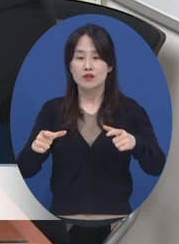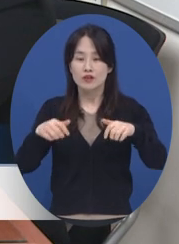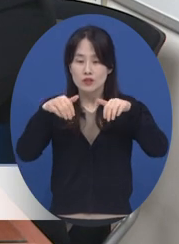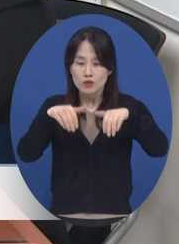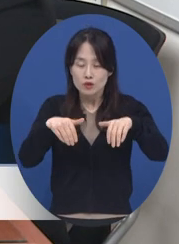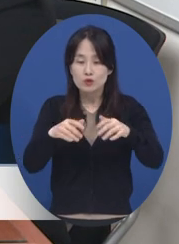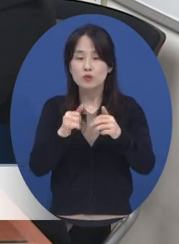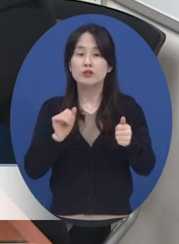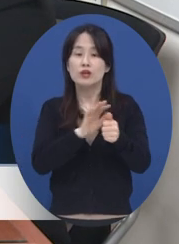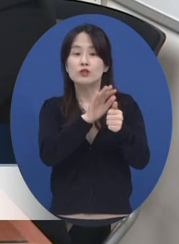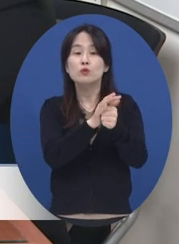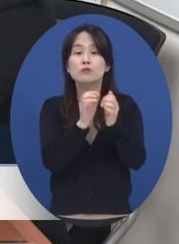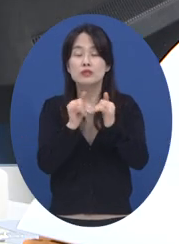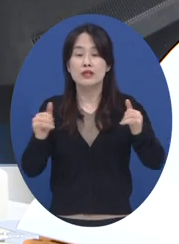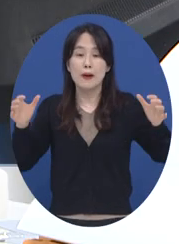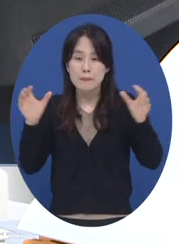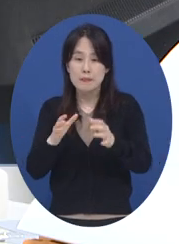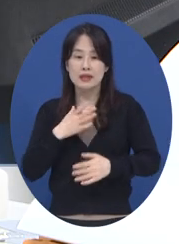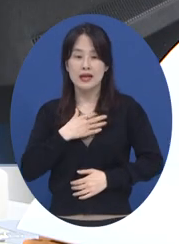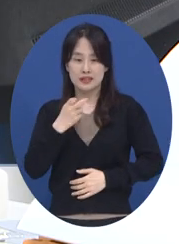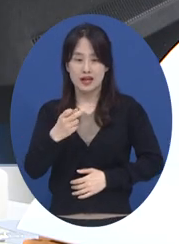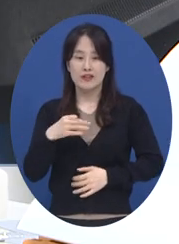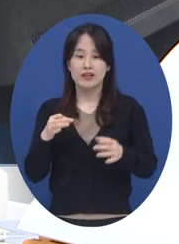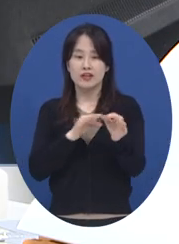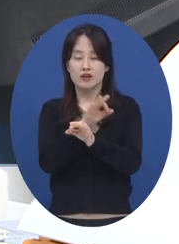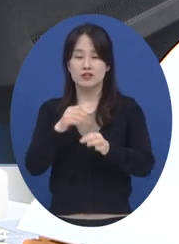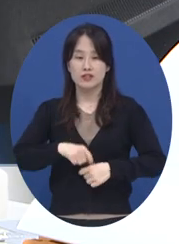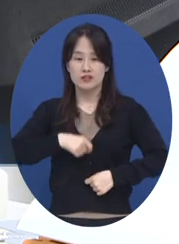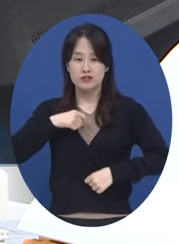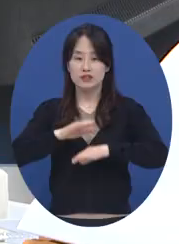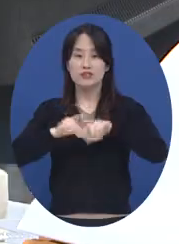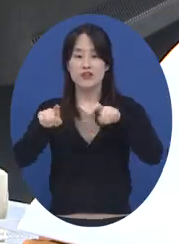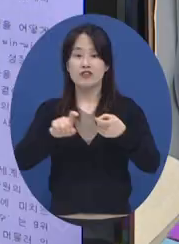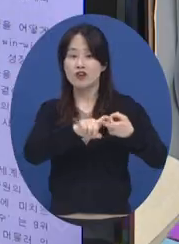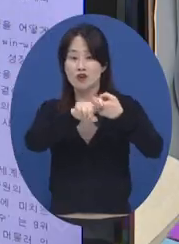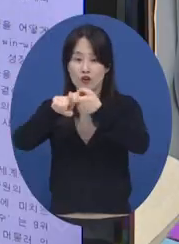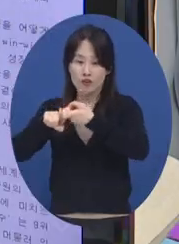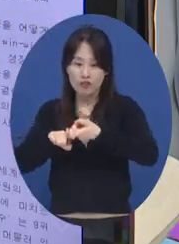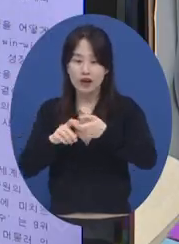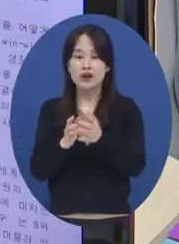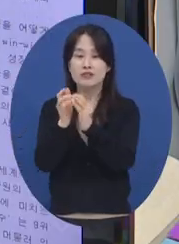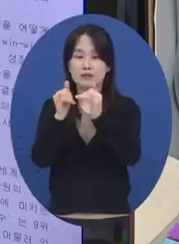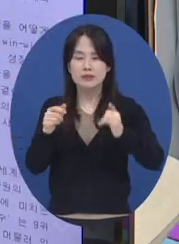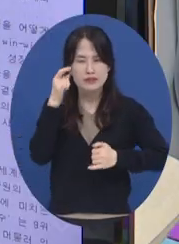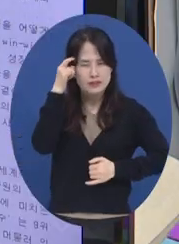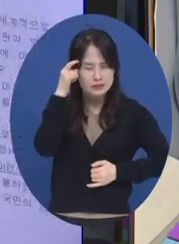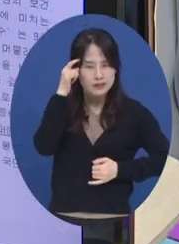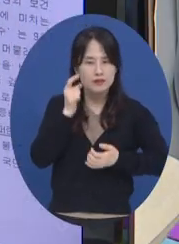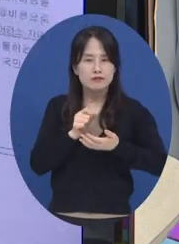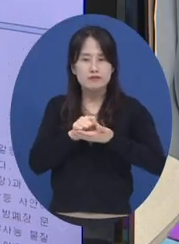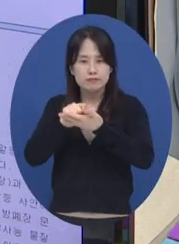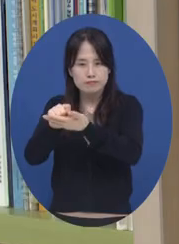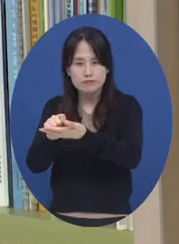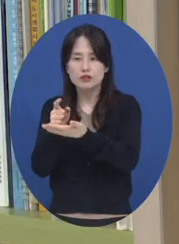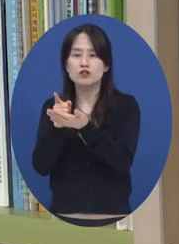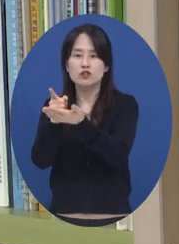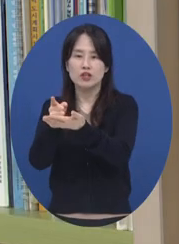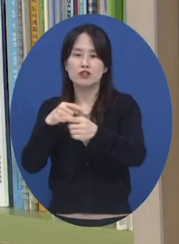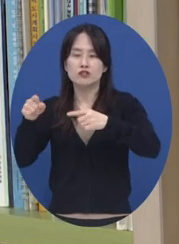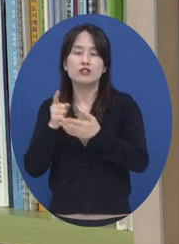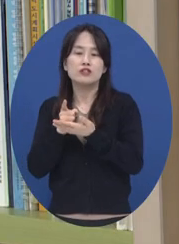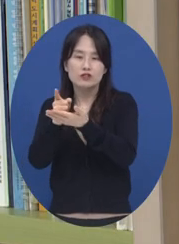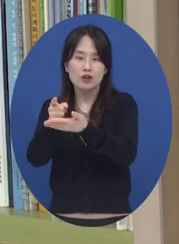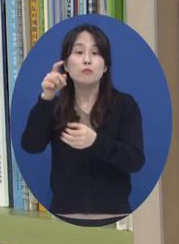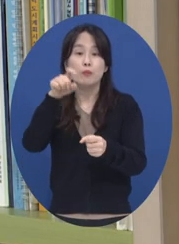지역의 선호도 운동을 하던 시민들이 모여 만든 안산 경제정의실천시민연합 시민들의 의견이 정책에 반영될 수 있도록 하는게